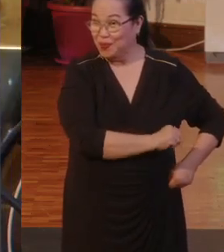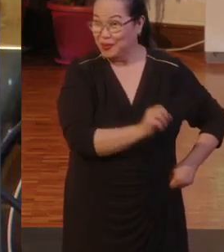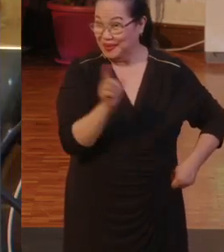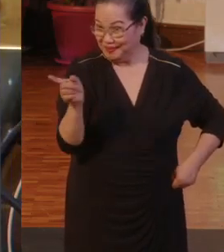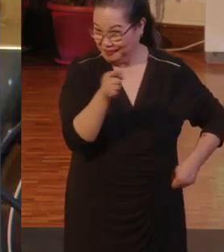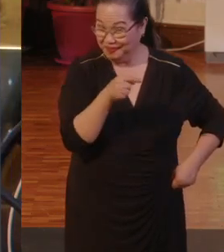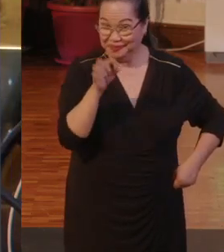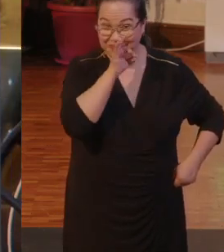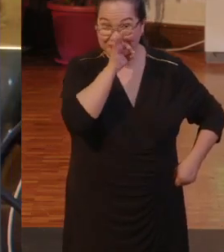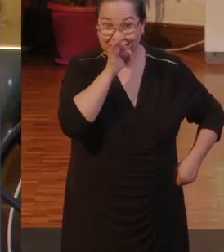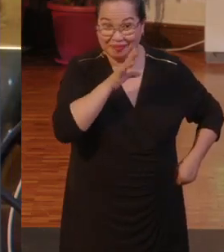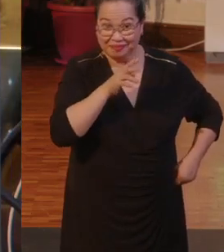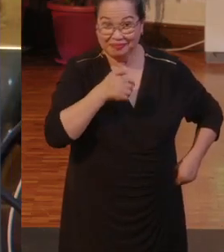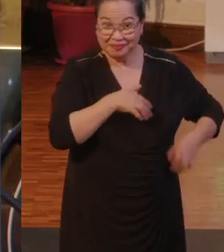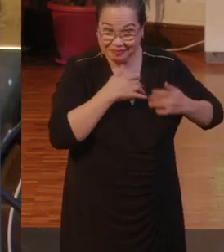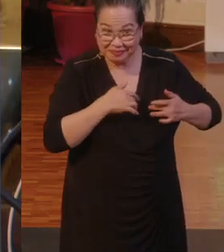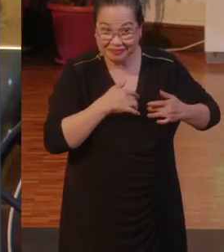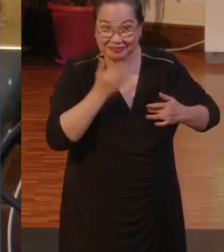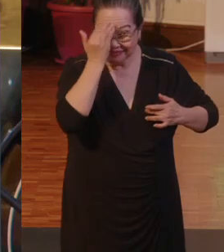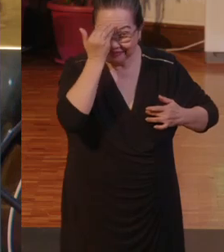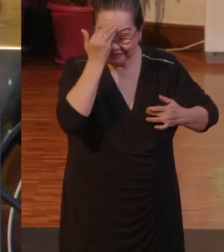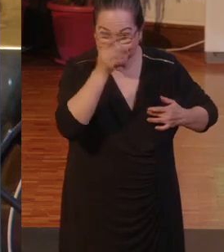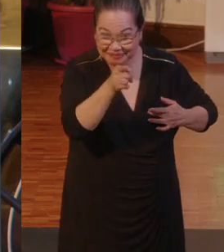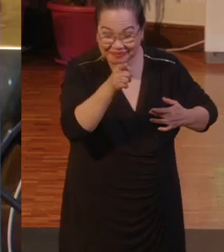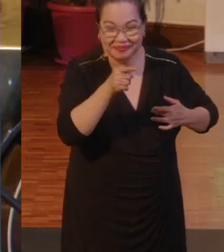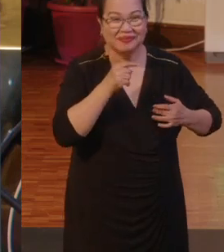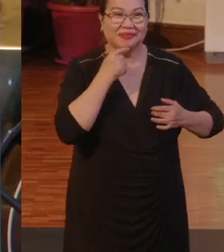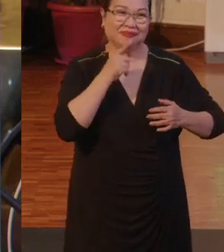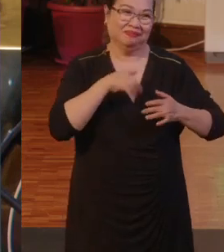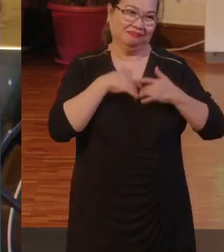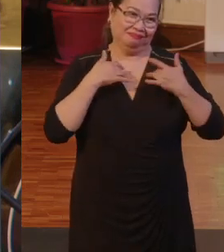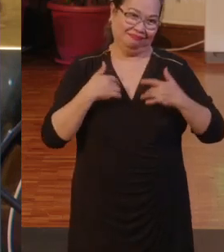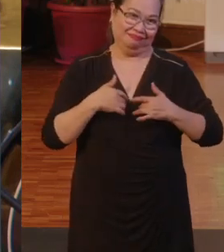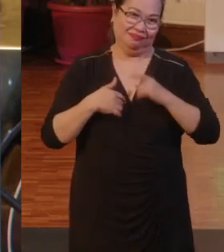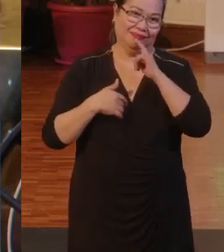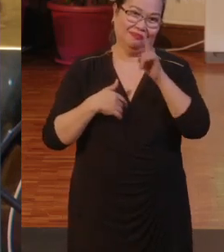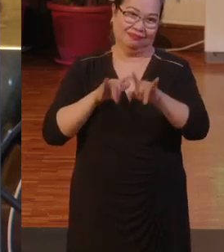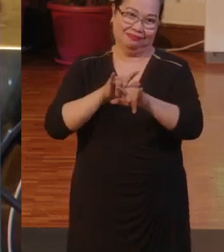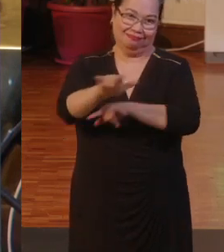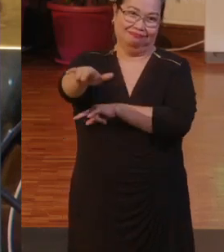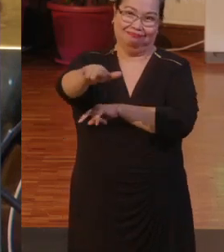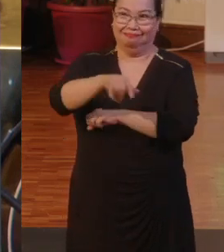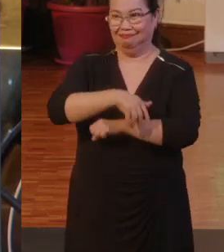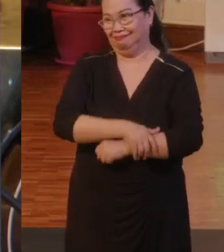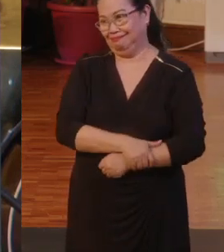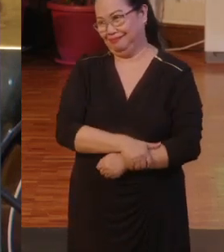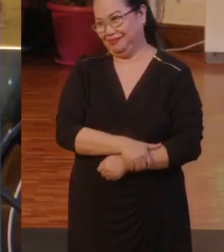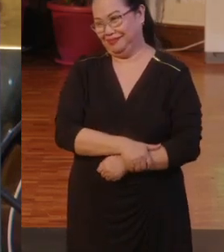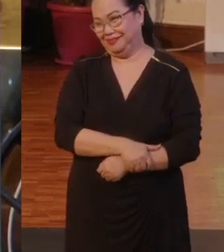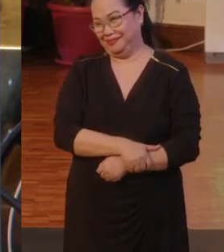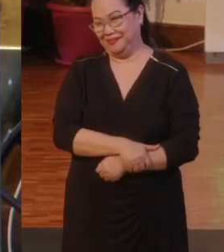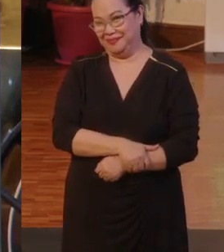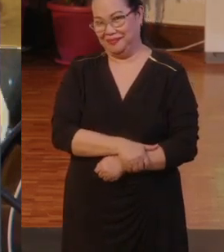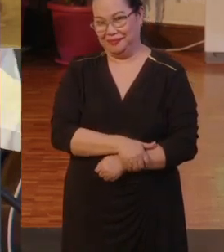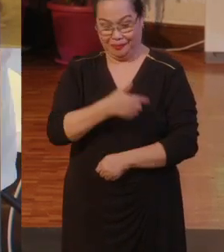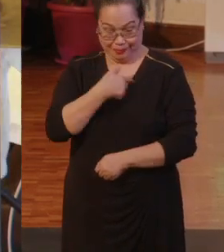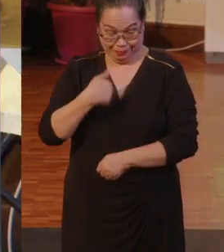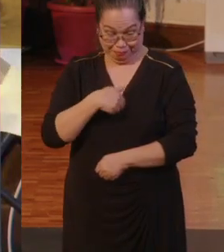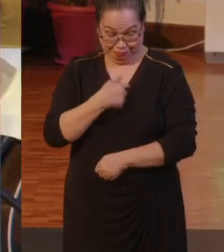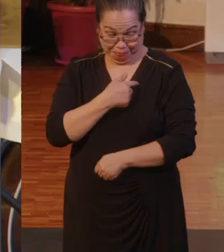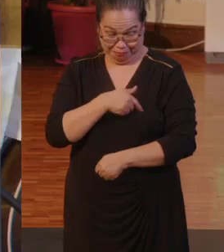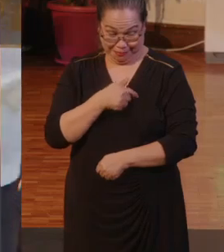na nauuna sa ating puso kaysa sa Kanya. Ang sabi niya, put away the gods. Put